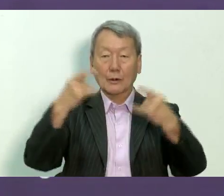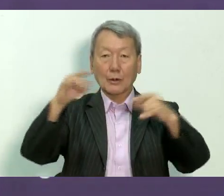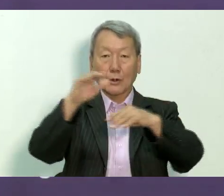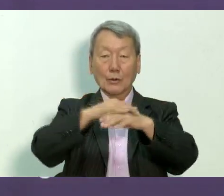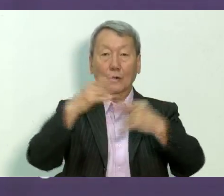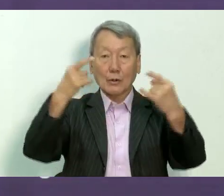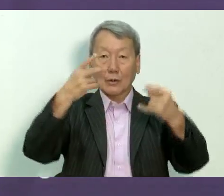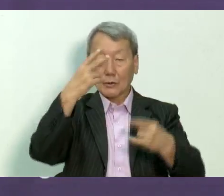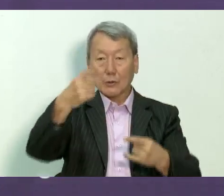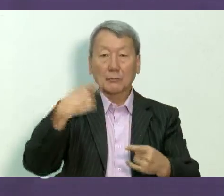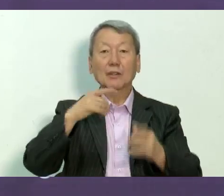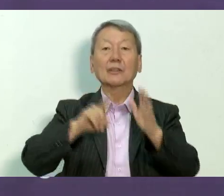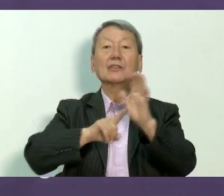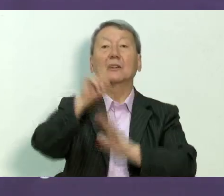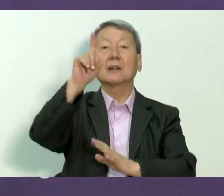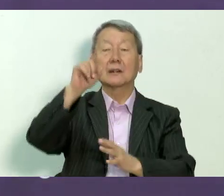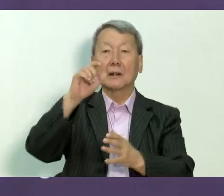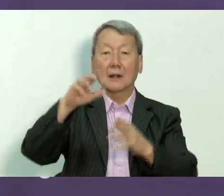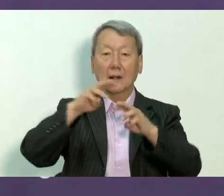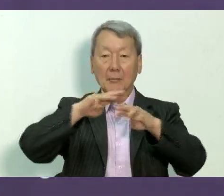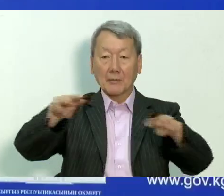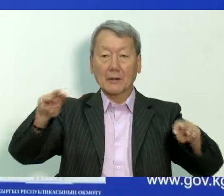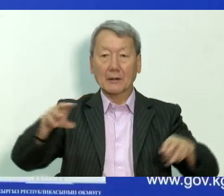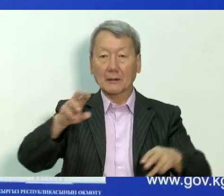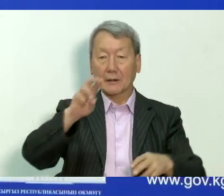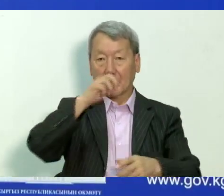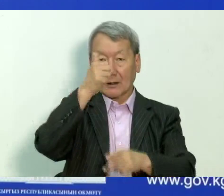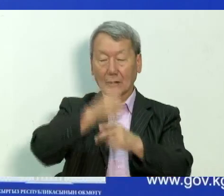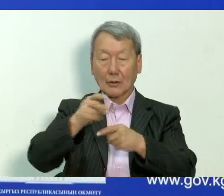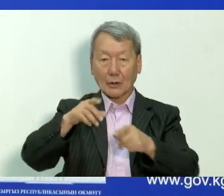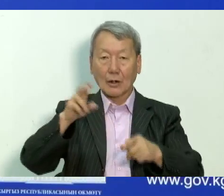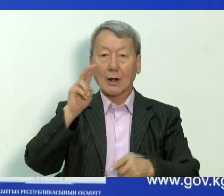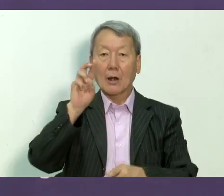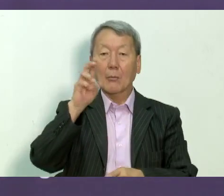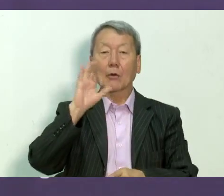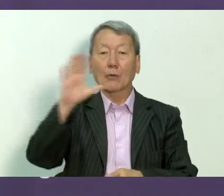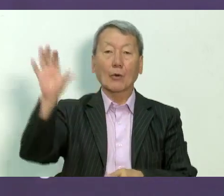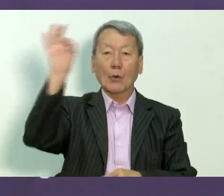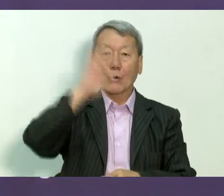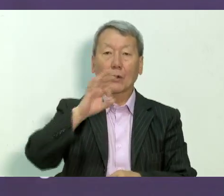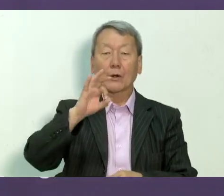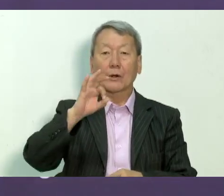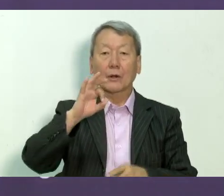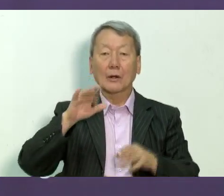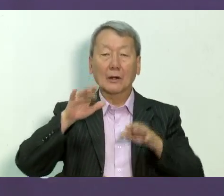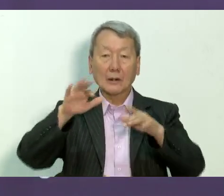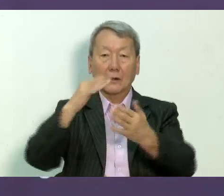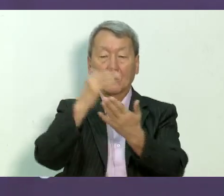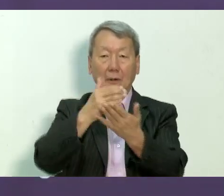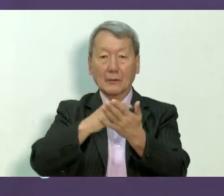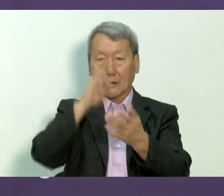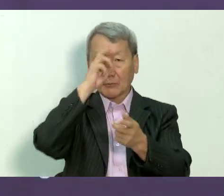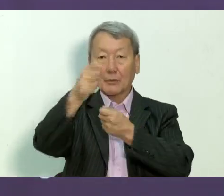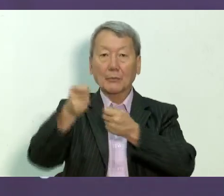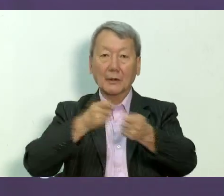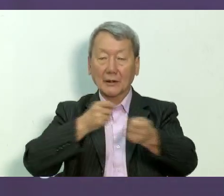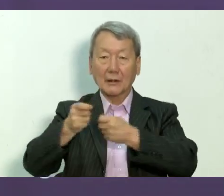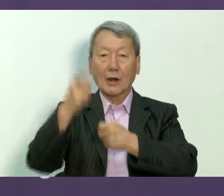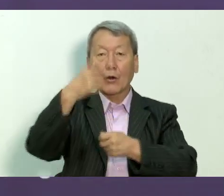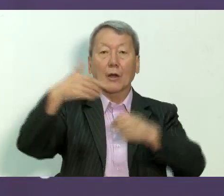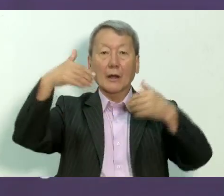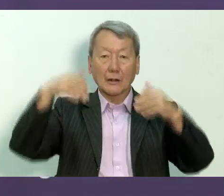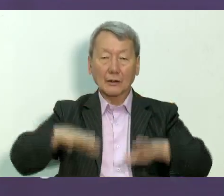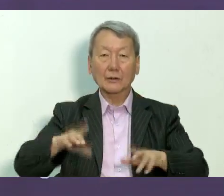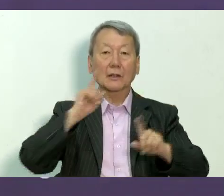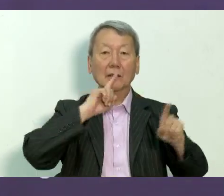радиослушатели. Мы начинаем брифинг премьер-министра Кыргызской Республики Боронова Кулатбека Эльчича относительно курса и программы правительства и о